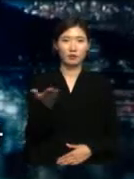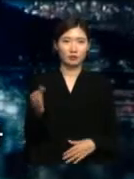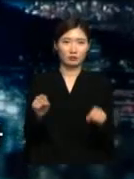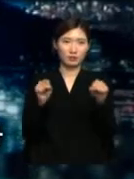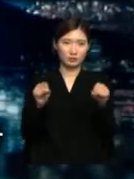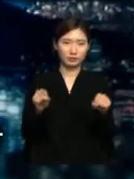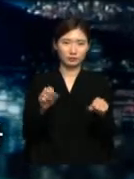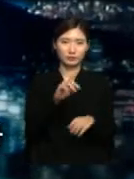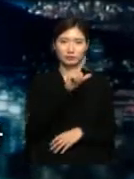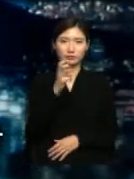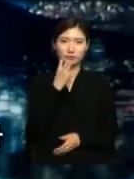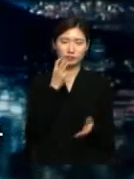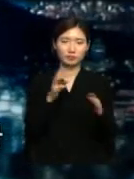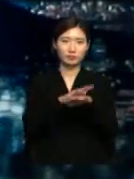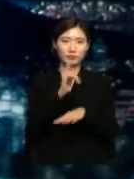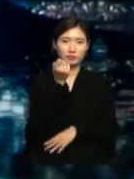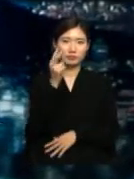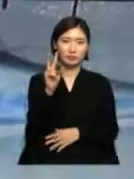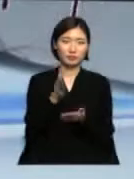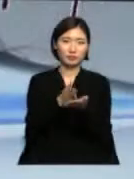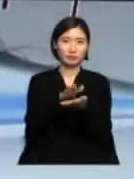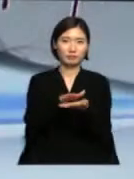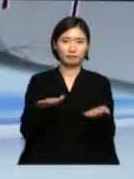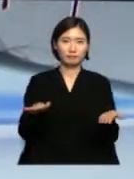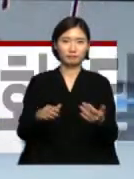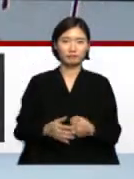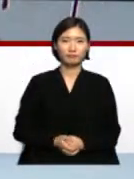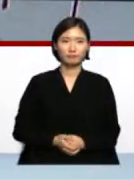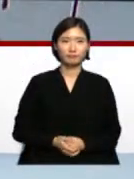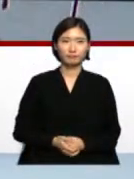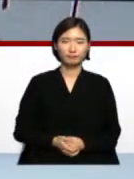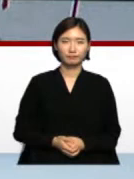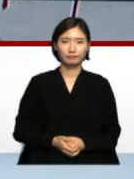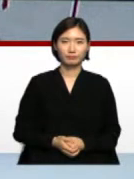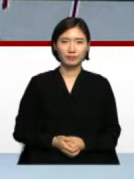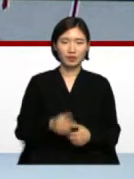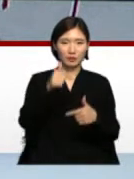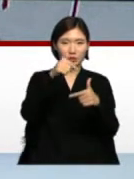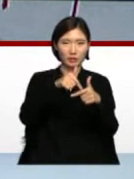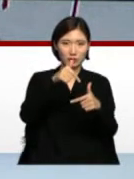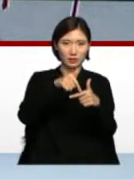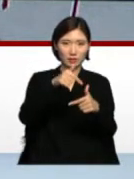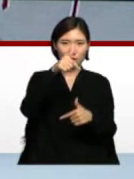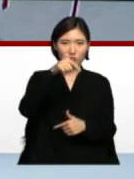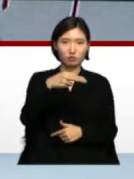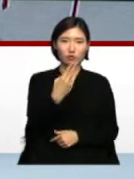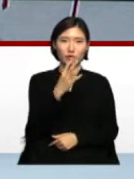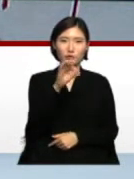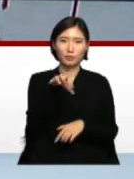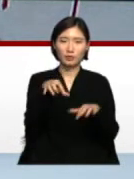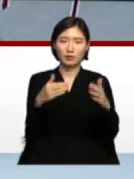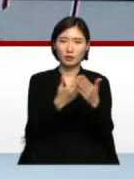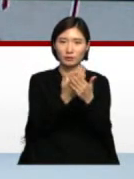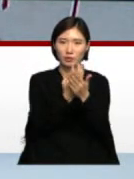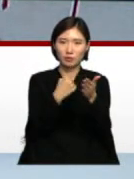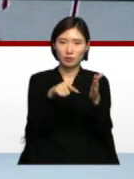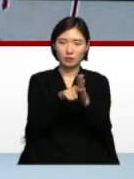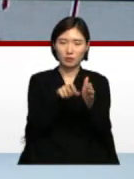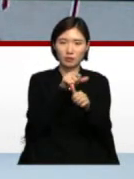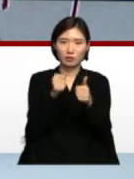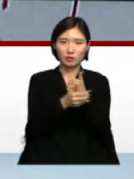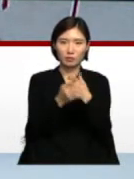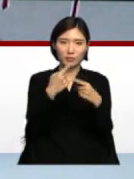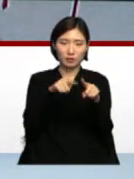시청자 여러분 안녕하십니까? 딜라이브 서울경기 케이블TV 뉴스입니다. 강남구 구룡마을 개발을 위한 환경영향평가서